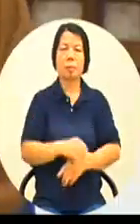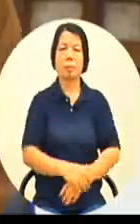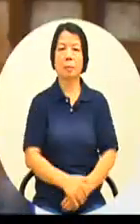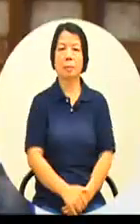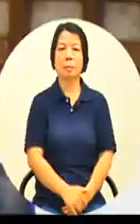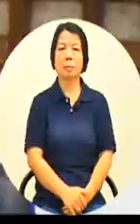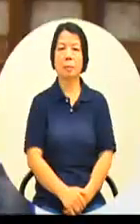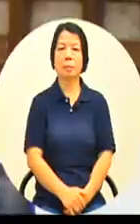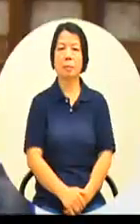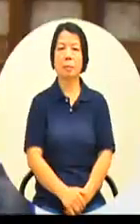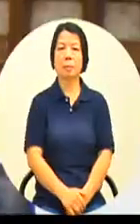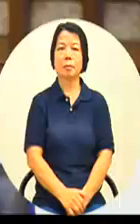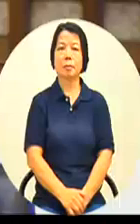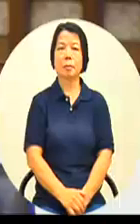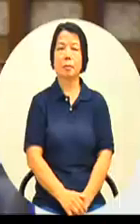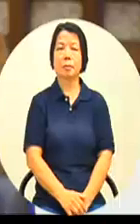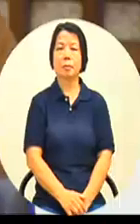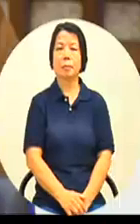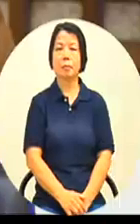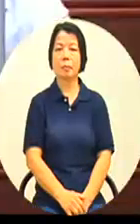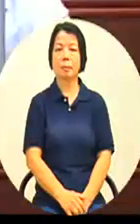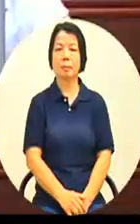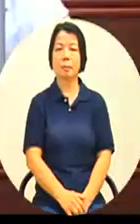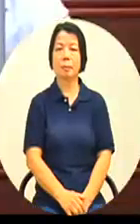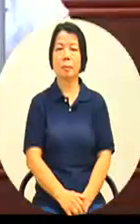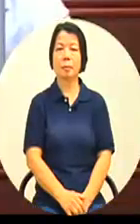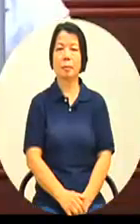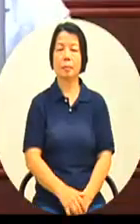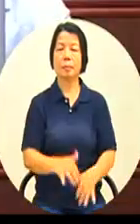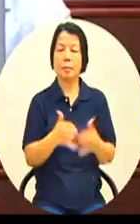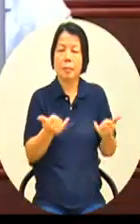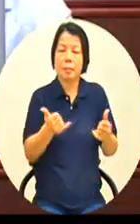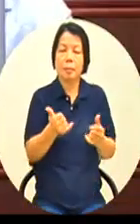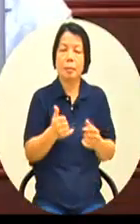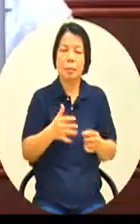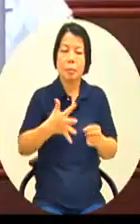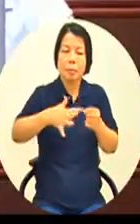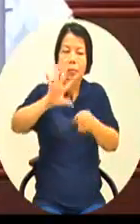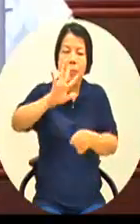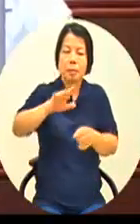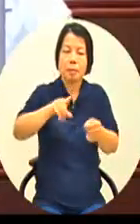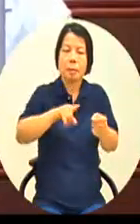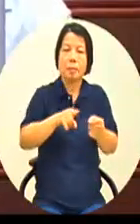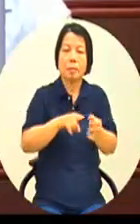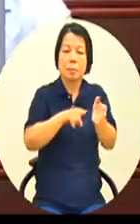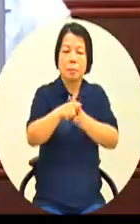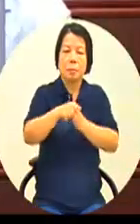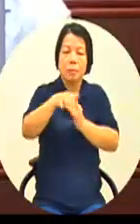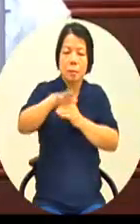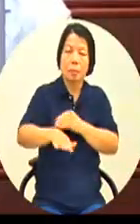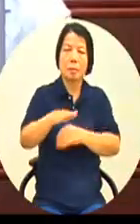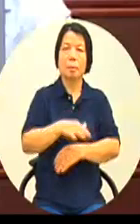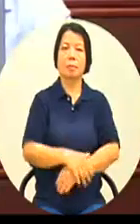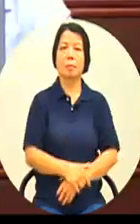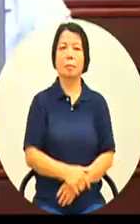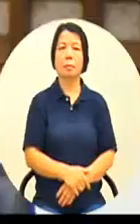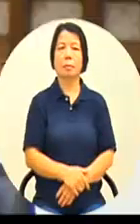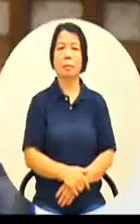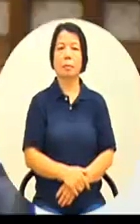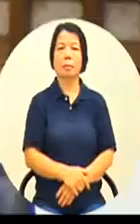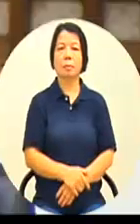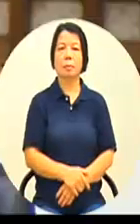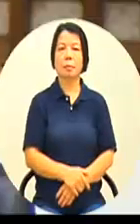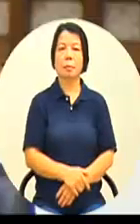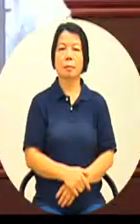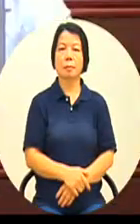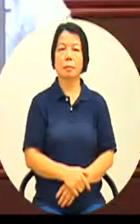尼啦，安听有啊吼。 台湾的我工作班，差不多高中专科以下啦。 差不多什么以下，搁讲一遍啦，